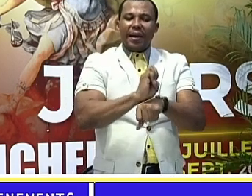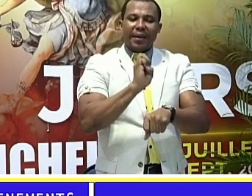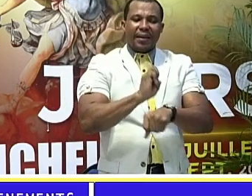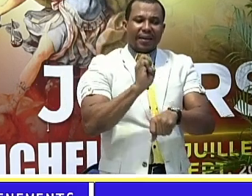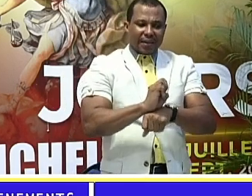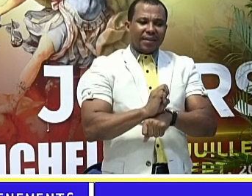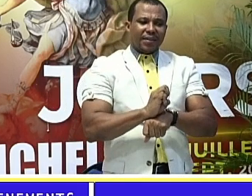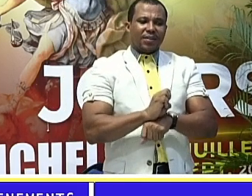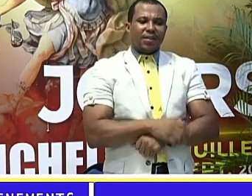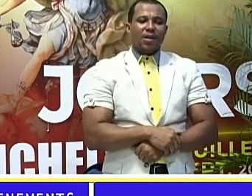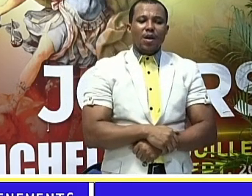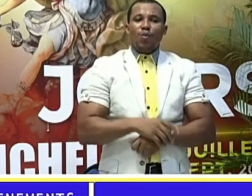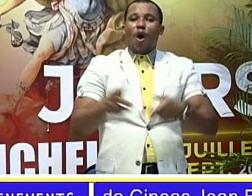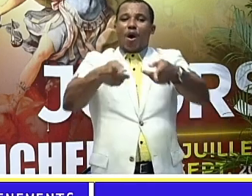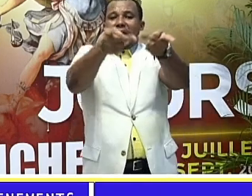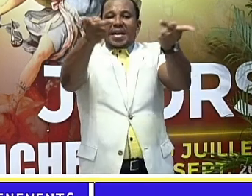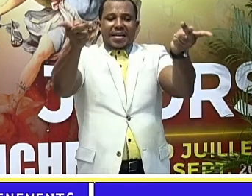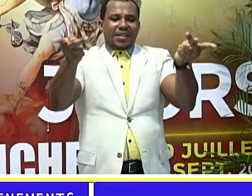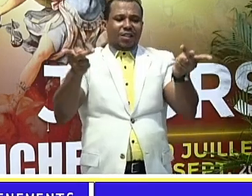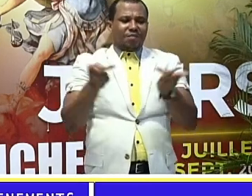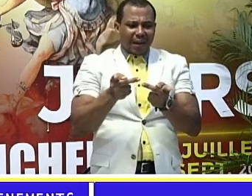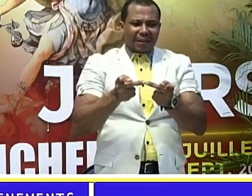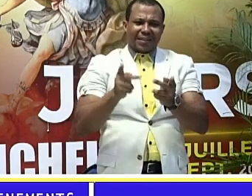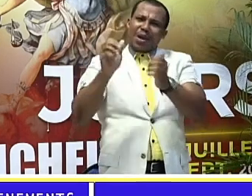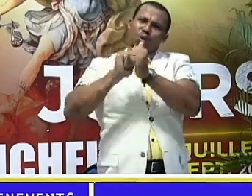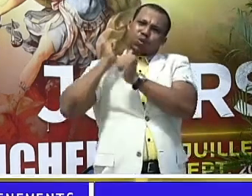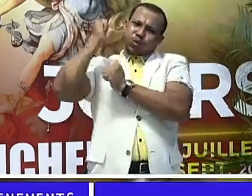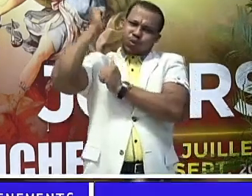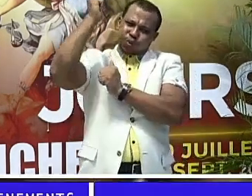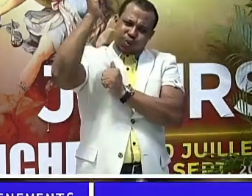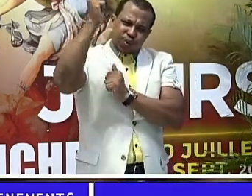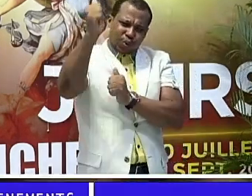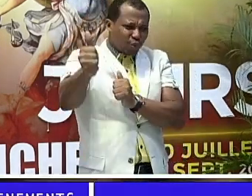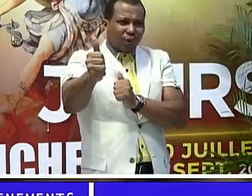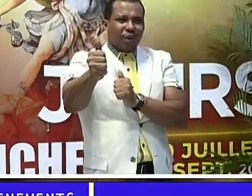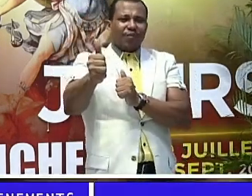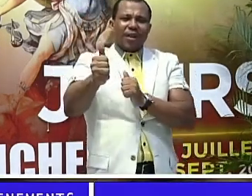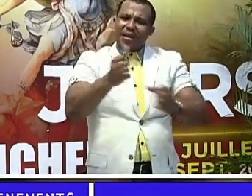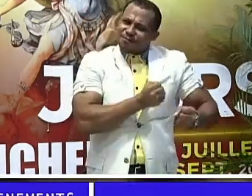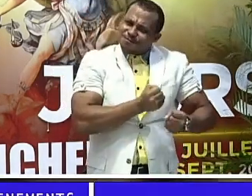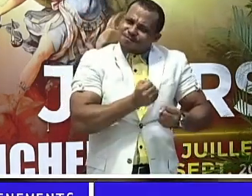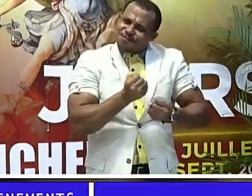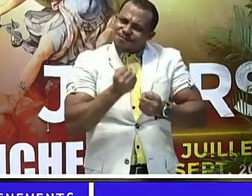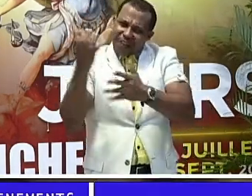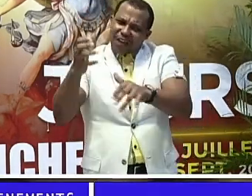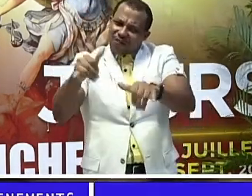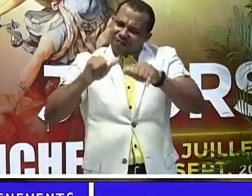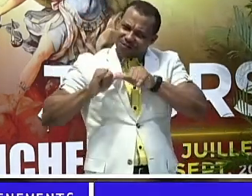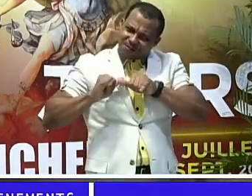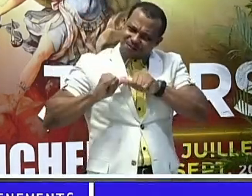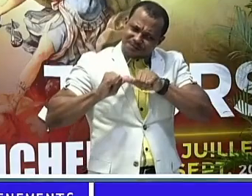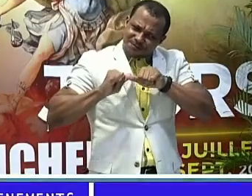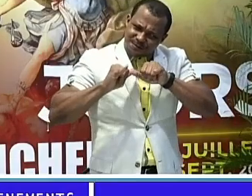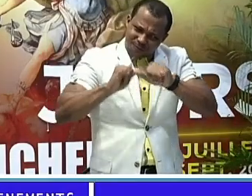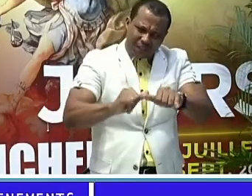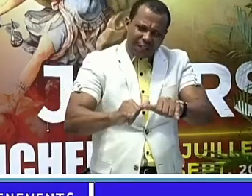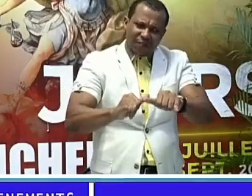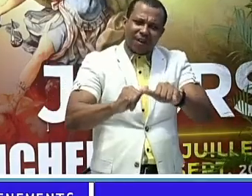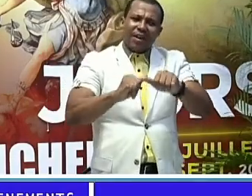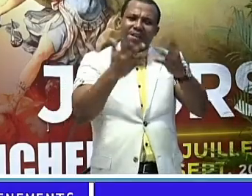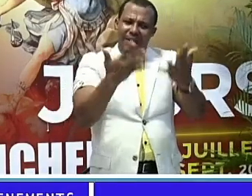côté aussi, on n'y a pas de café. Et ça me dit nous, ouais, sacrifice avec persévérance, pas grand yon pas de